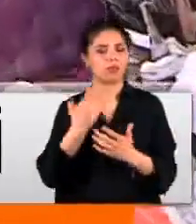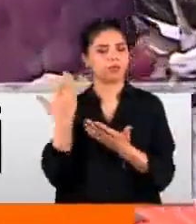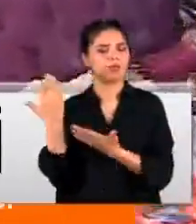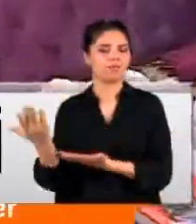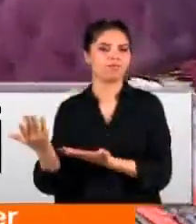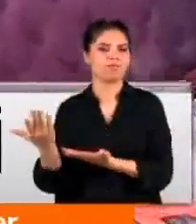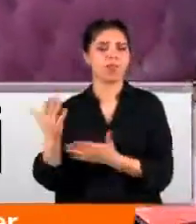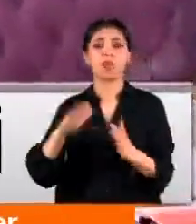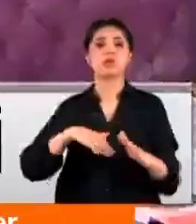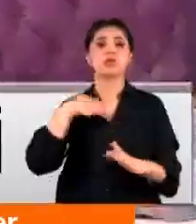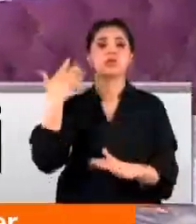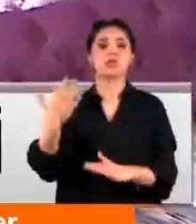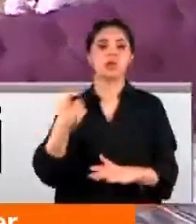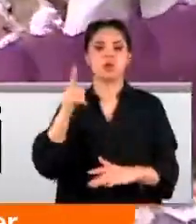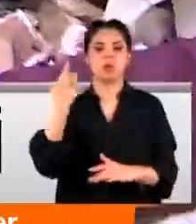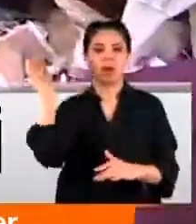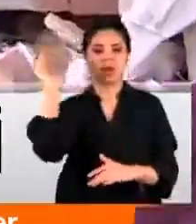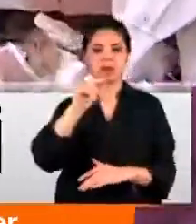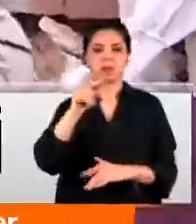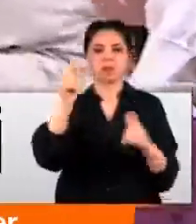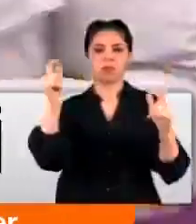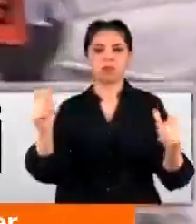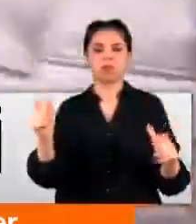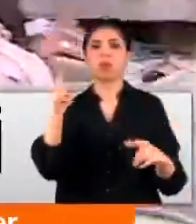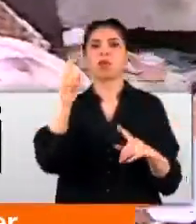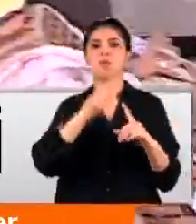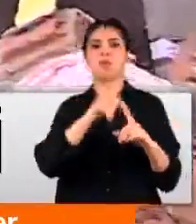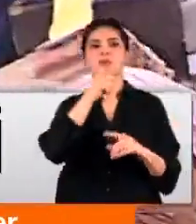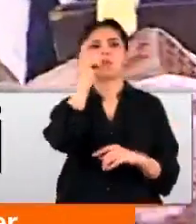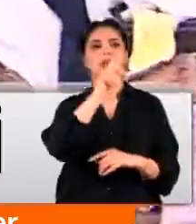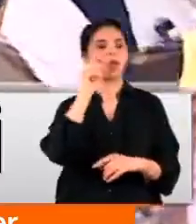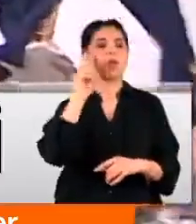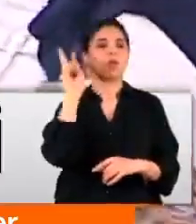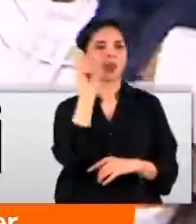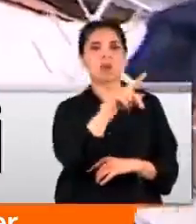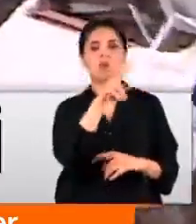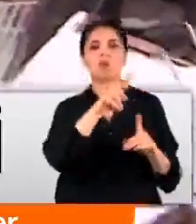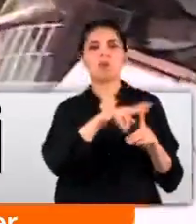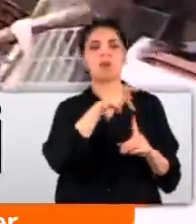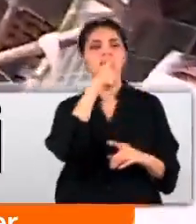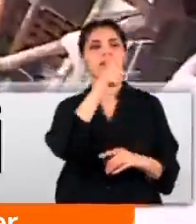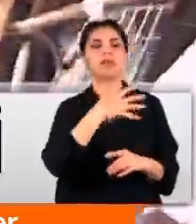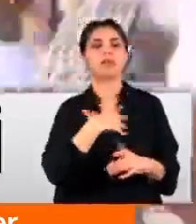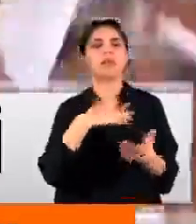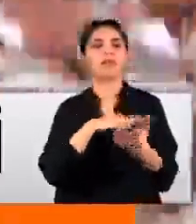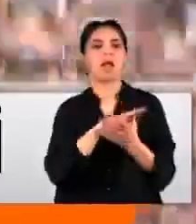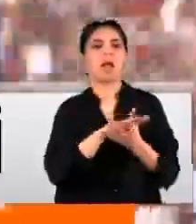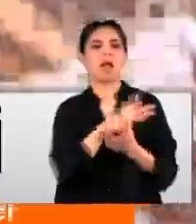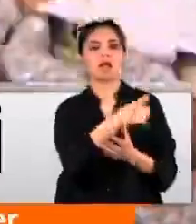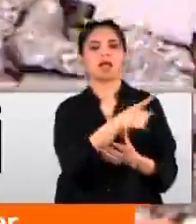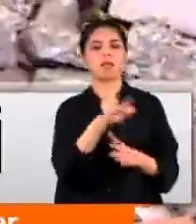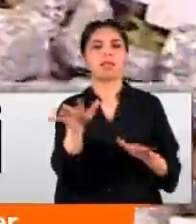Ramazan Dilaver. Sonrasında buraya çıktılar ve bu noktada bir polis memuru gördüler. O polis memuru kendi polis ayakkabısını çıkardı